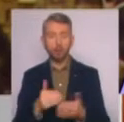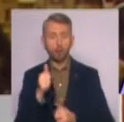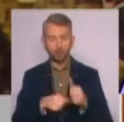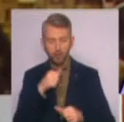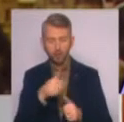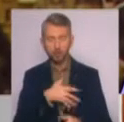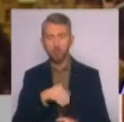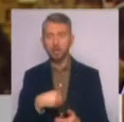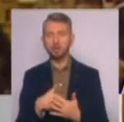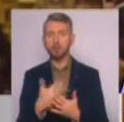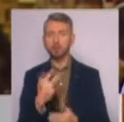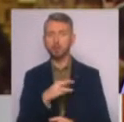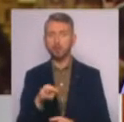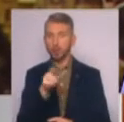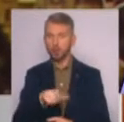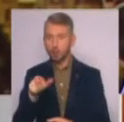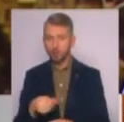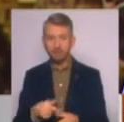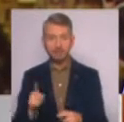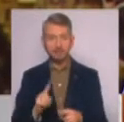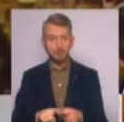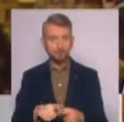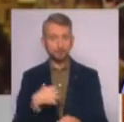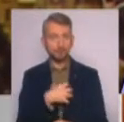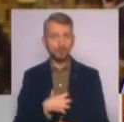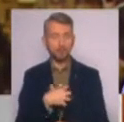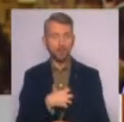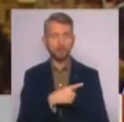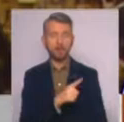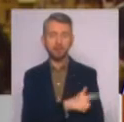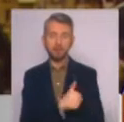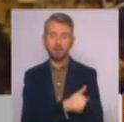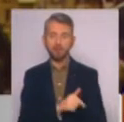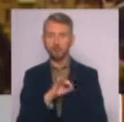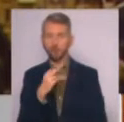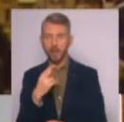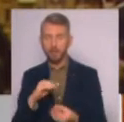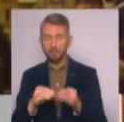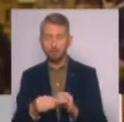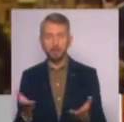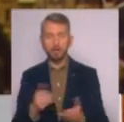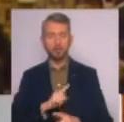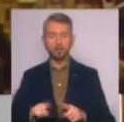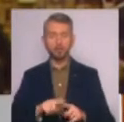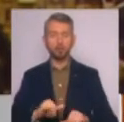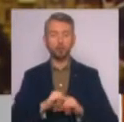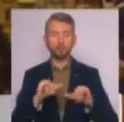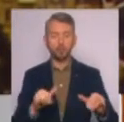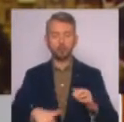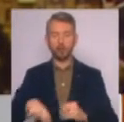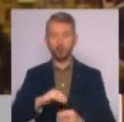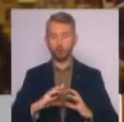близько 3 мільйонів чоловік. Це важлива медична і соціальна проблема, яка стрімко збільшується у всьому